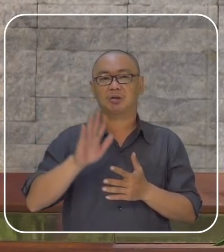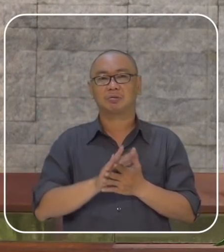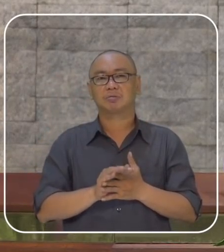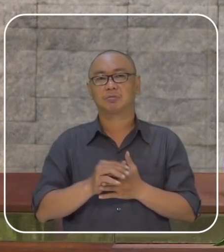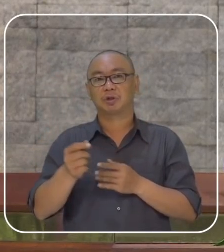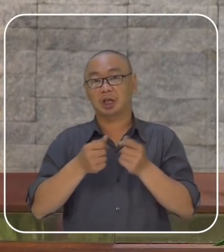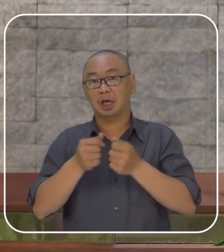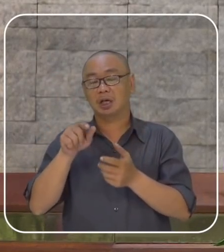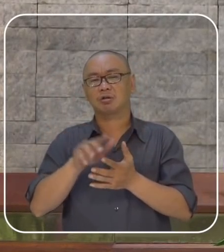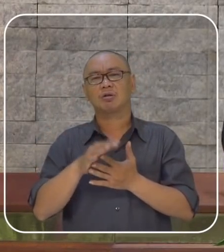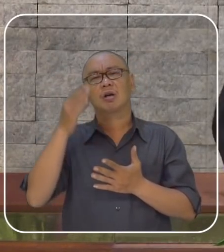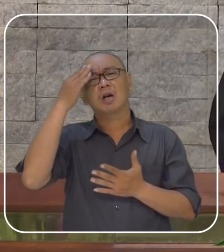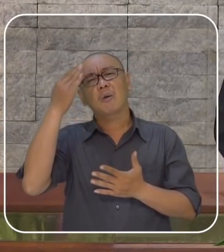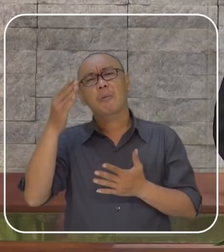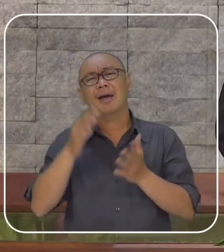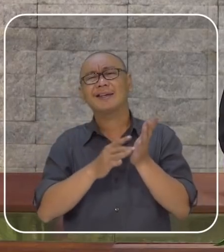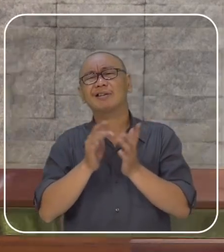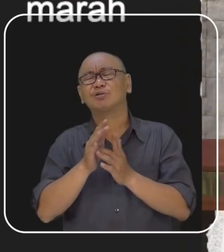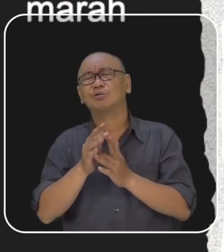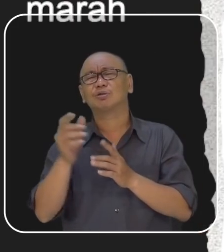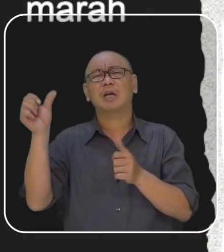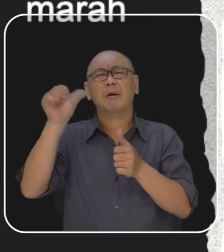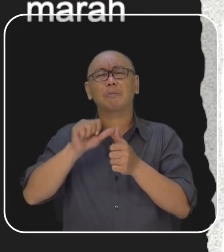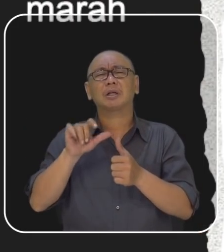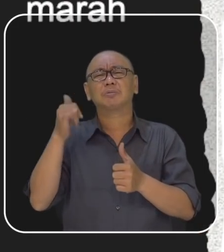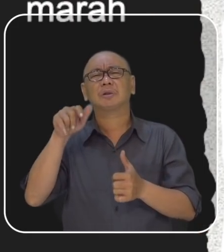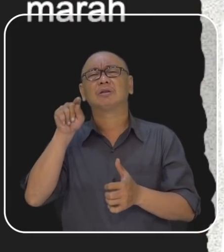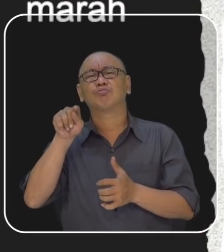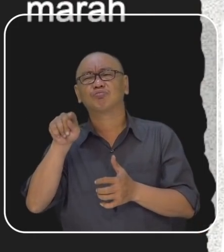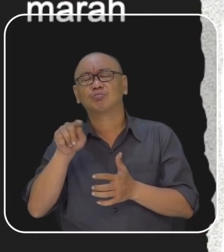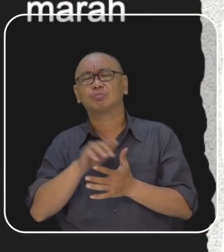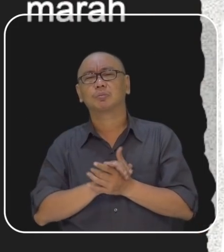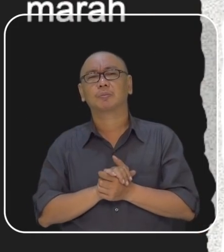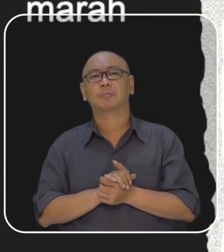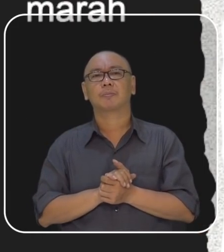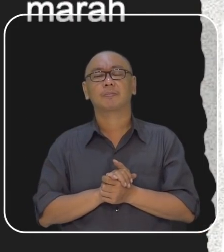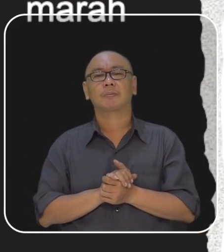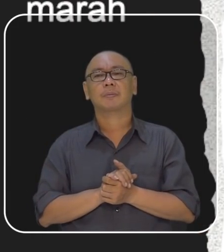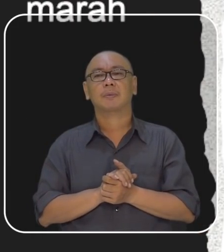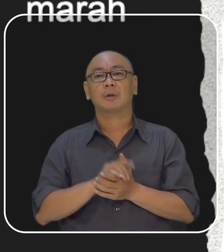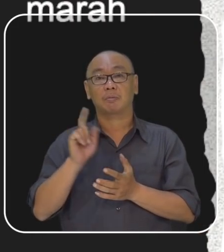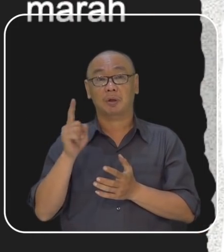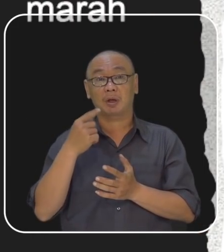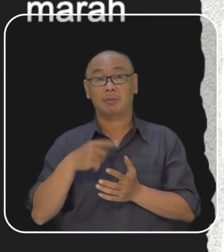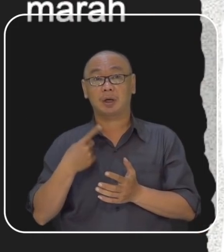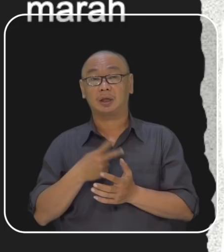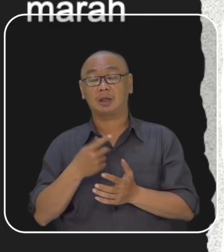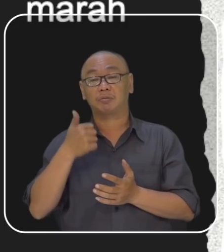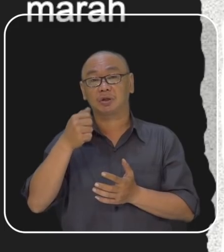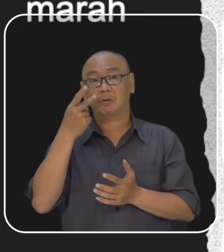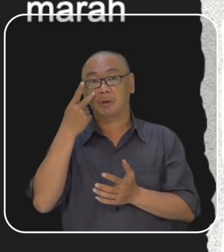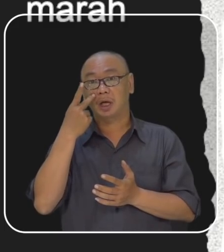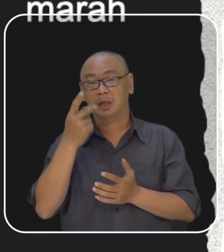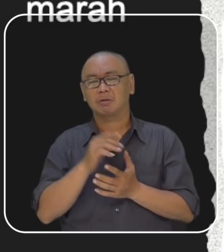Nah, mengapa sih Yesus sampai sedemikian marahnya, saudara? Yang pertama kita bisa